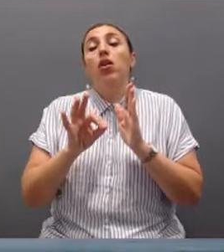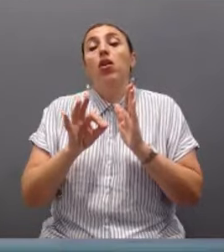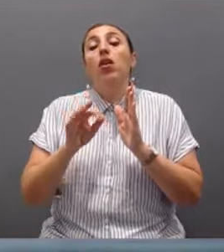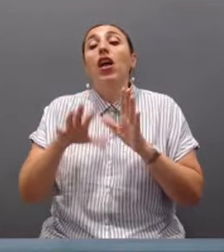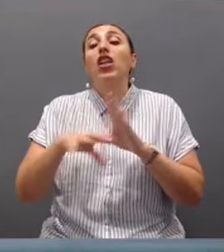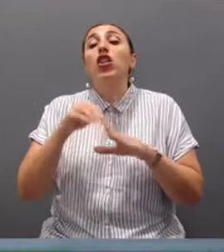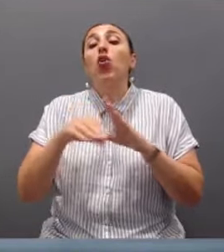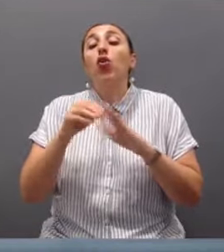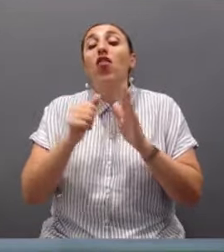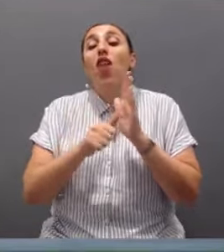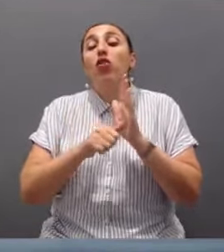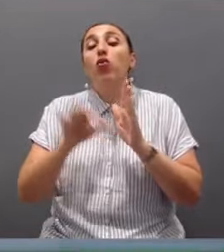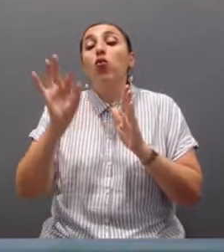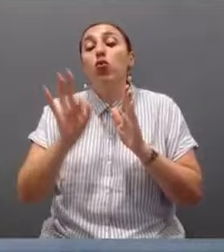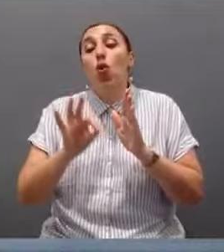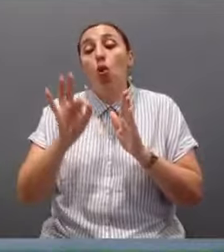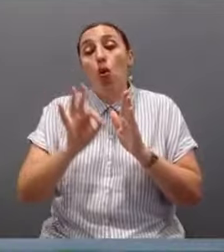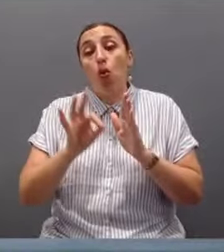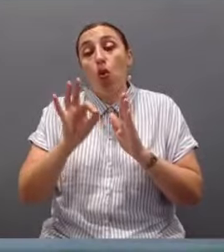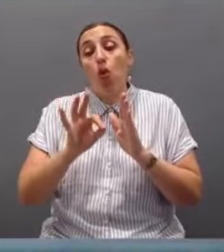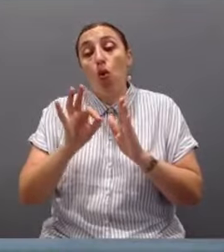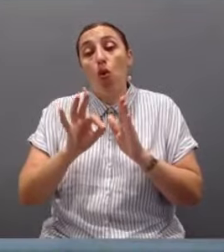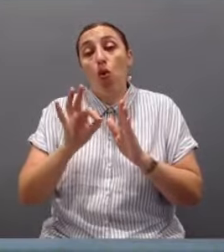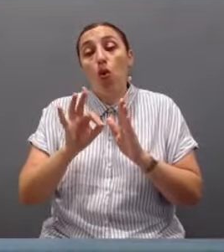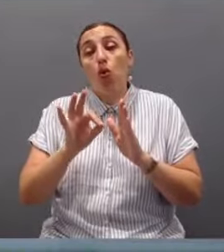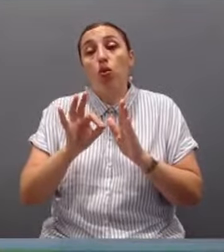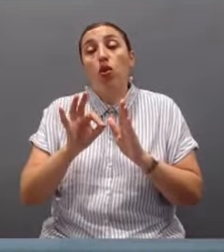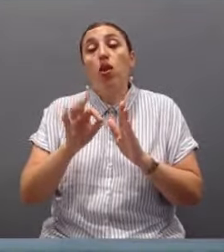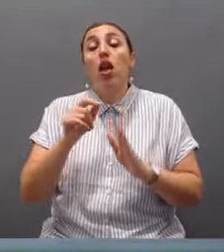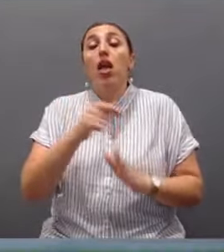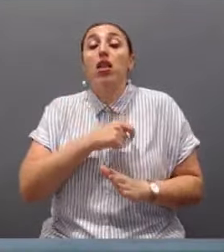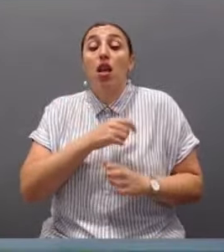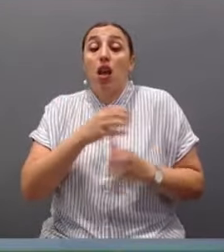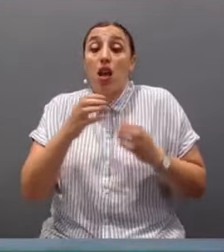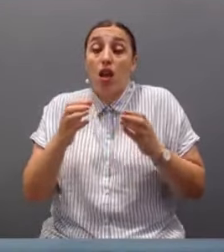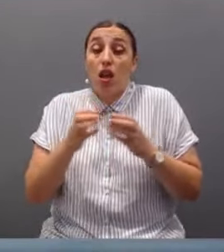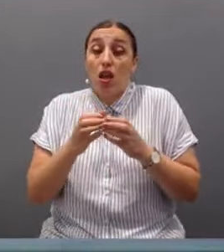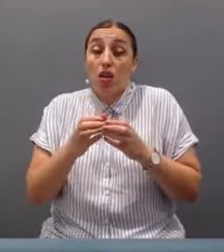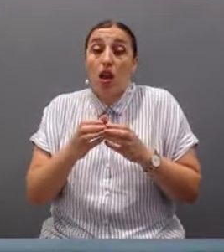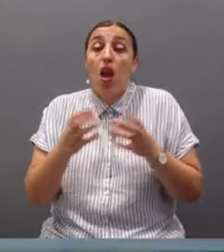60%-ի օրնություն ունեցող կամ աջակցություն ունեցող քաղաքական ուժերը